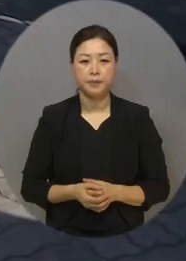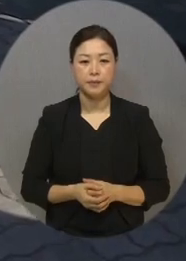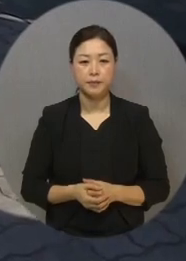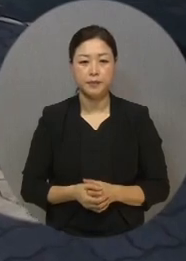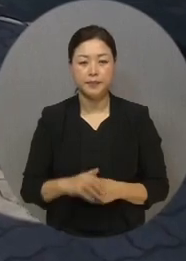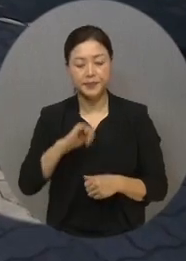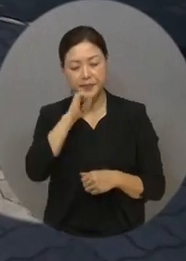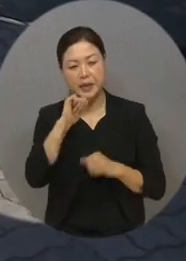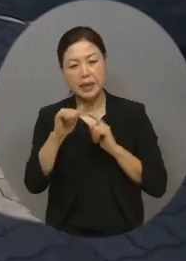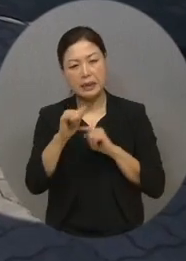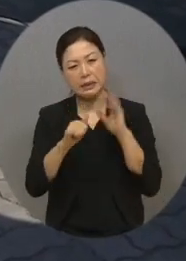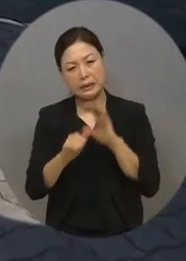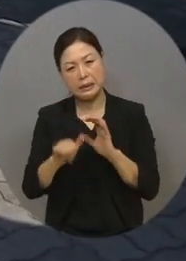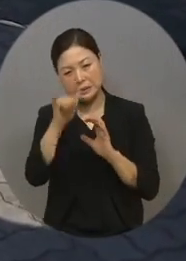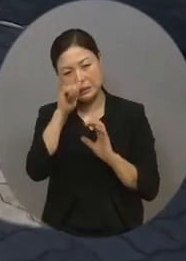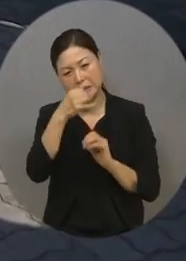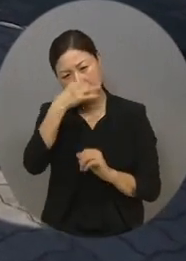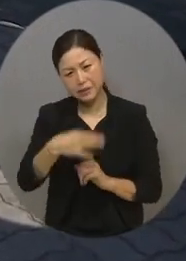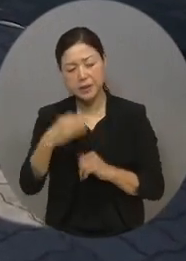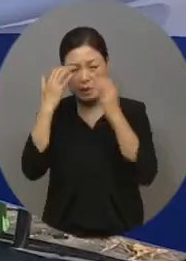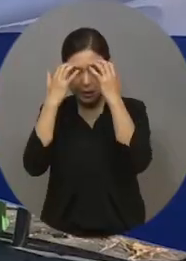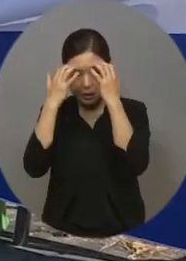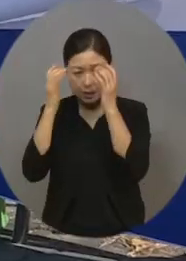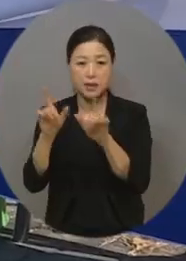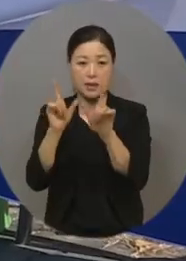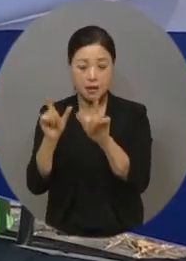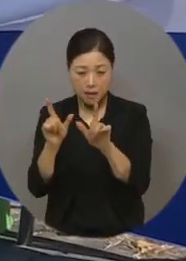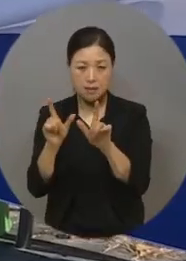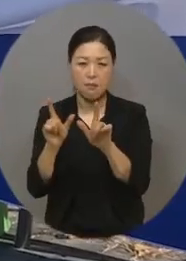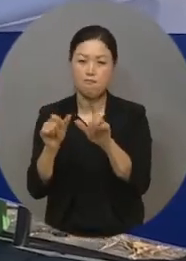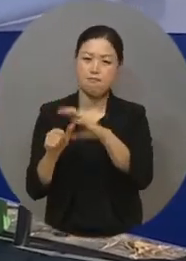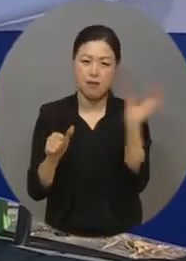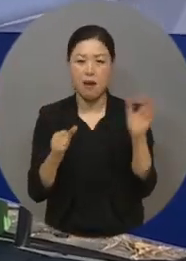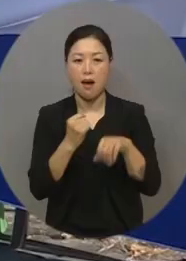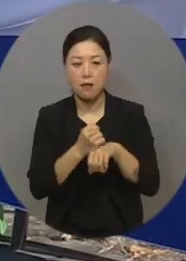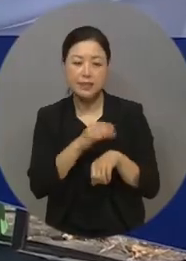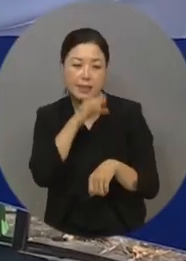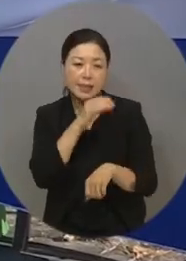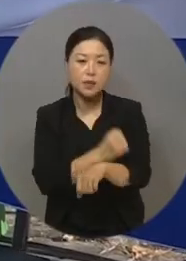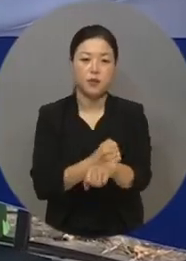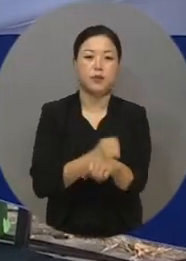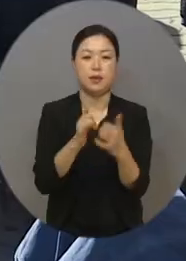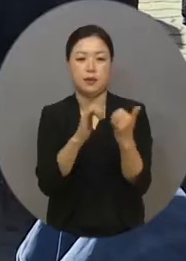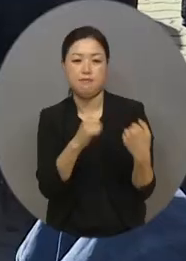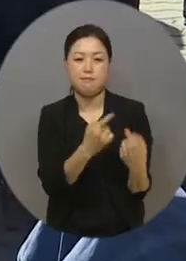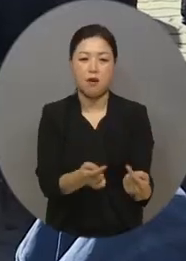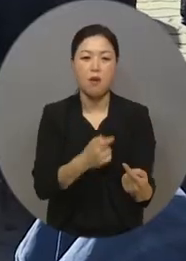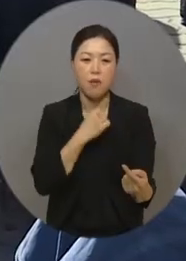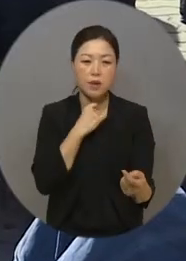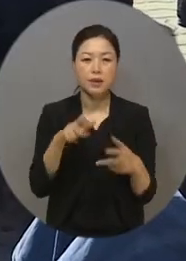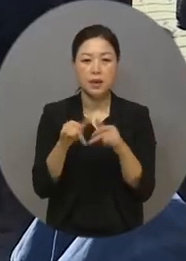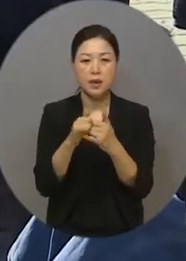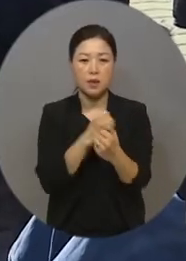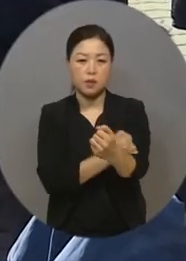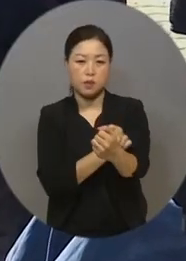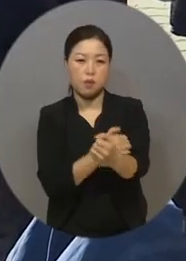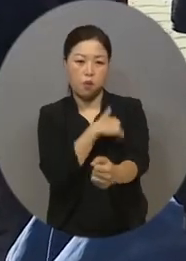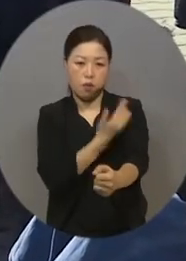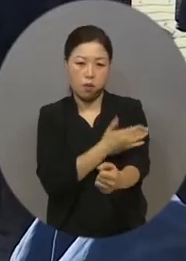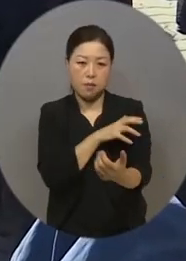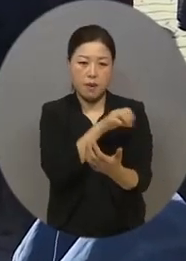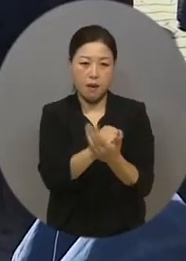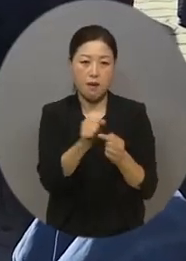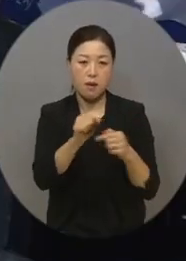빈곤층으로 묶여 힘든 삶을 살고 있는 당사자의 현실을 타파하고 진정한 노동자로 거듭나기 위해 장애인 노동권을